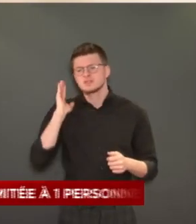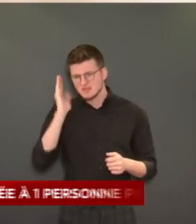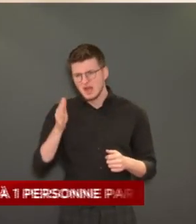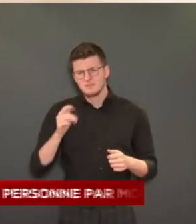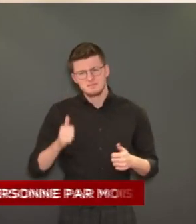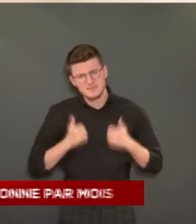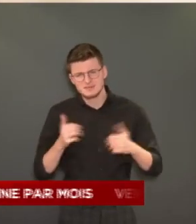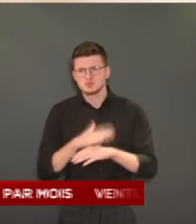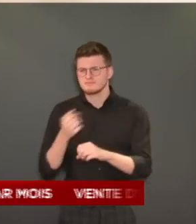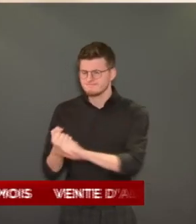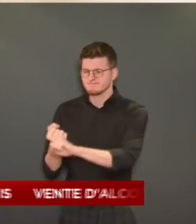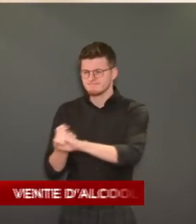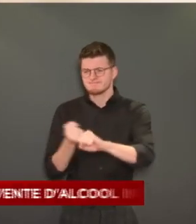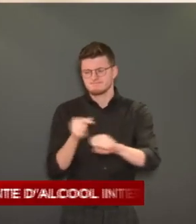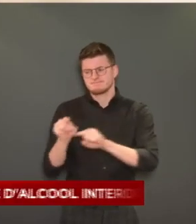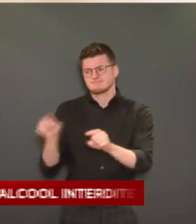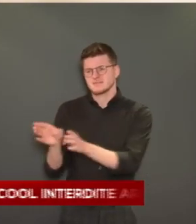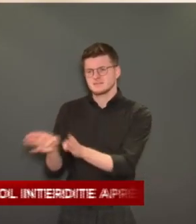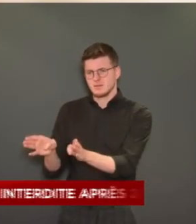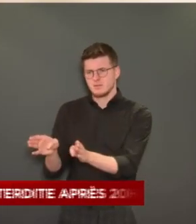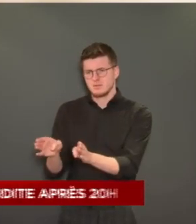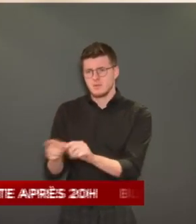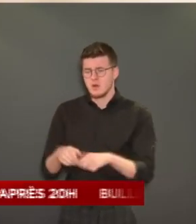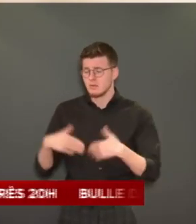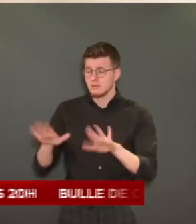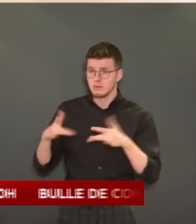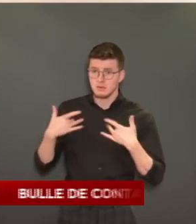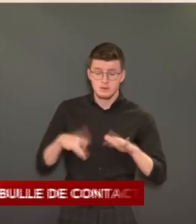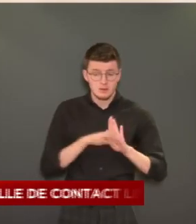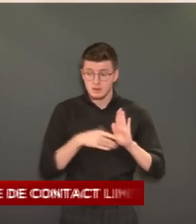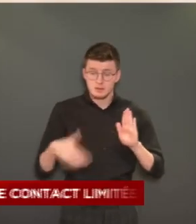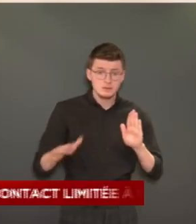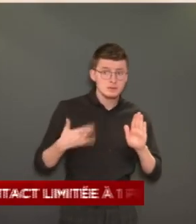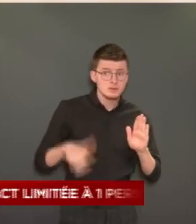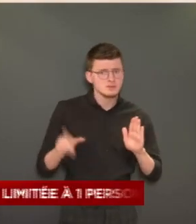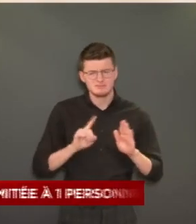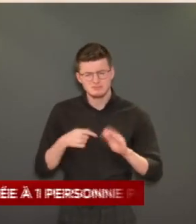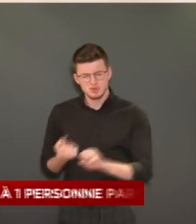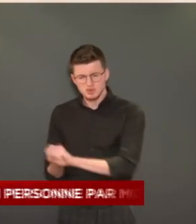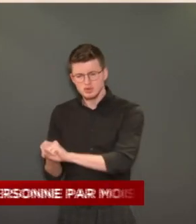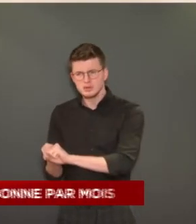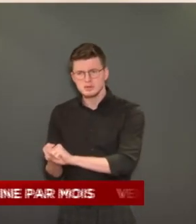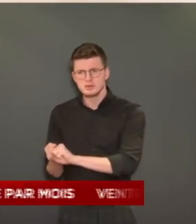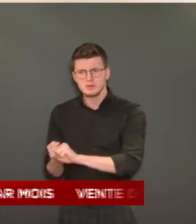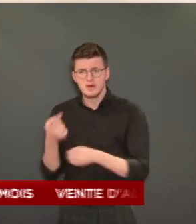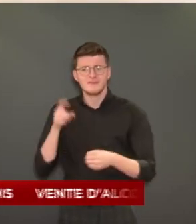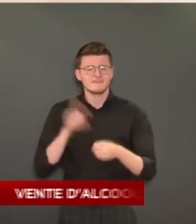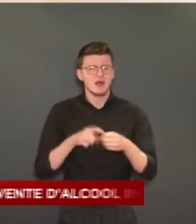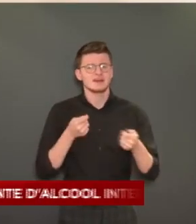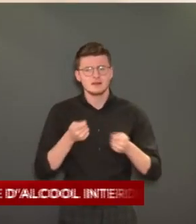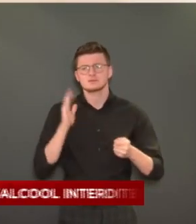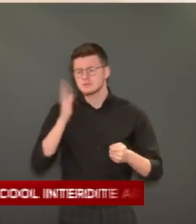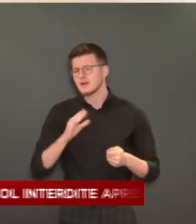fédérées niemand loslaten in deze moeilijke periode. Daarom gaan we vanuit de federale regering het overbruggingsrecht